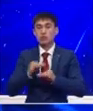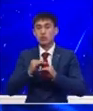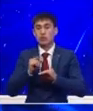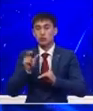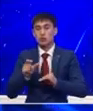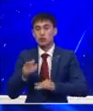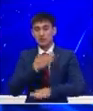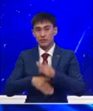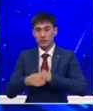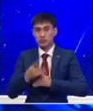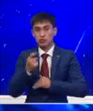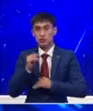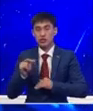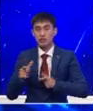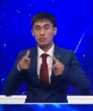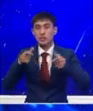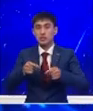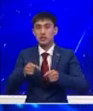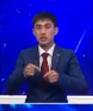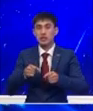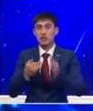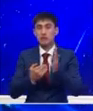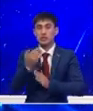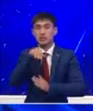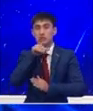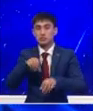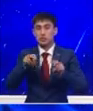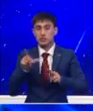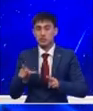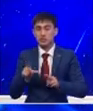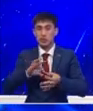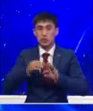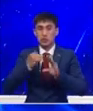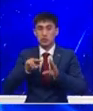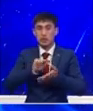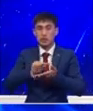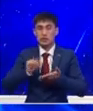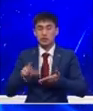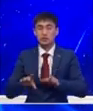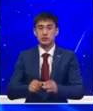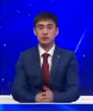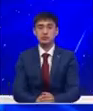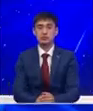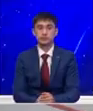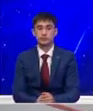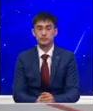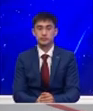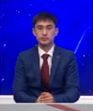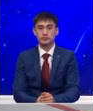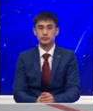Около 100 человек с инвалидностью смогли попасть на прием высококвалифицированных специалистов. Подробнее расскажет наш корреспондент.